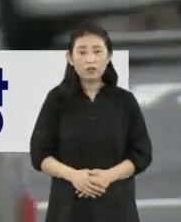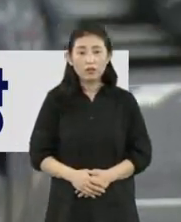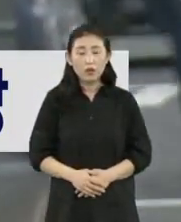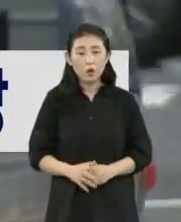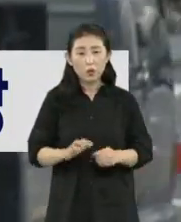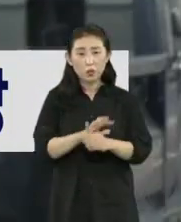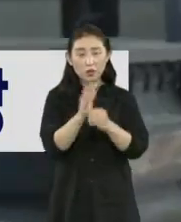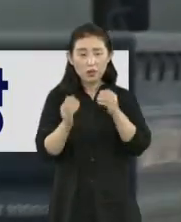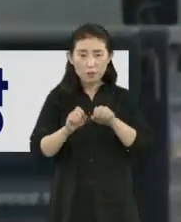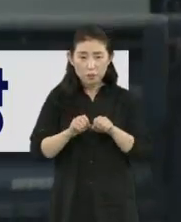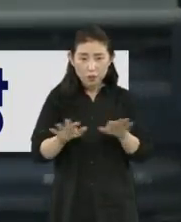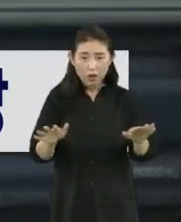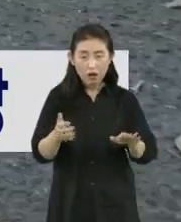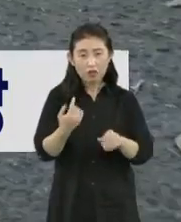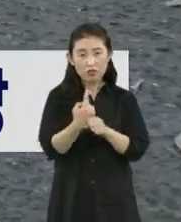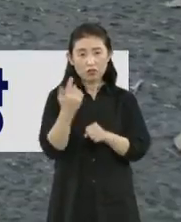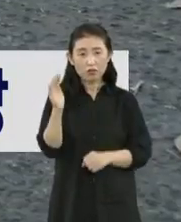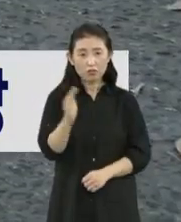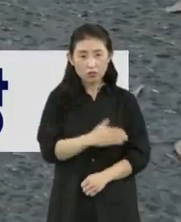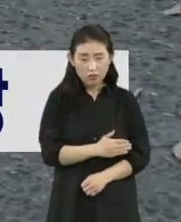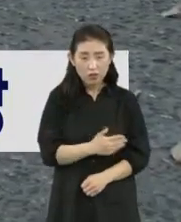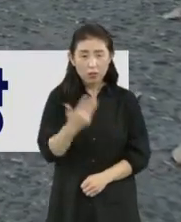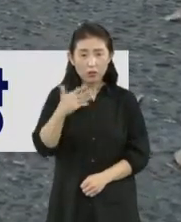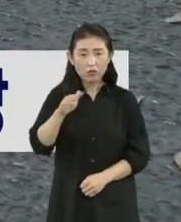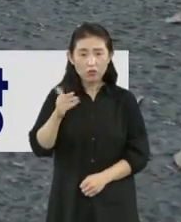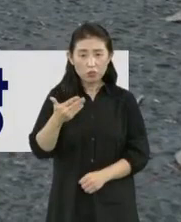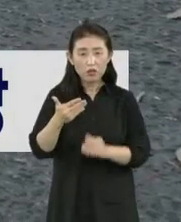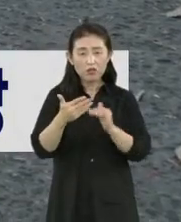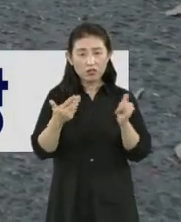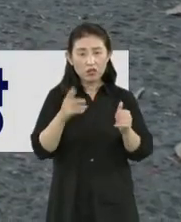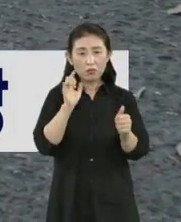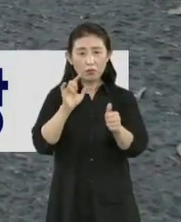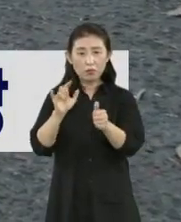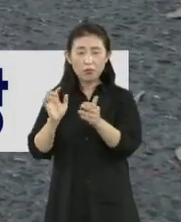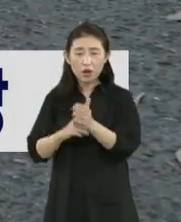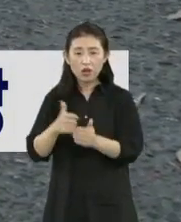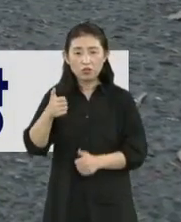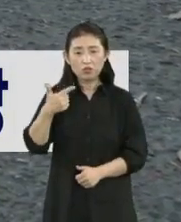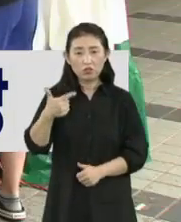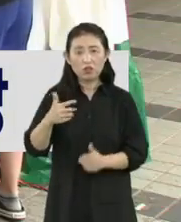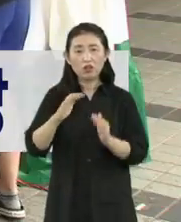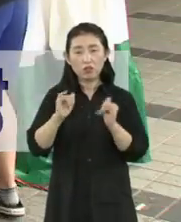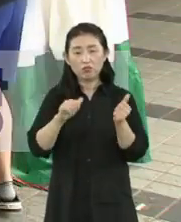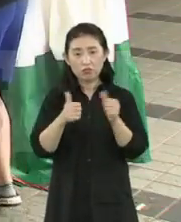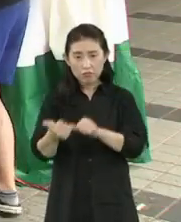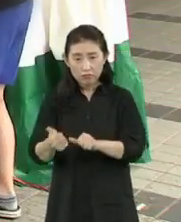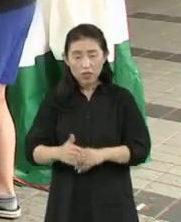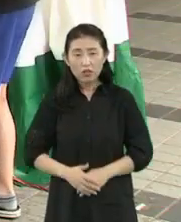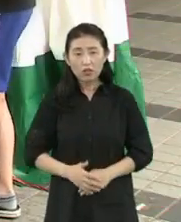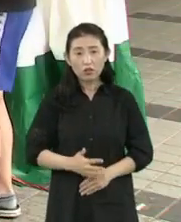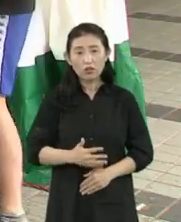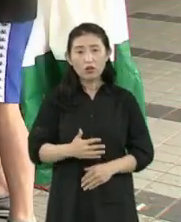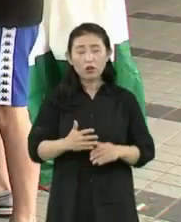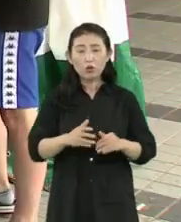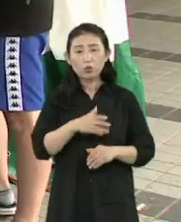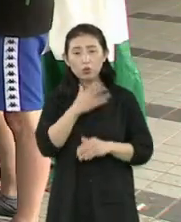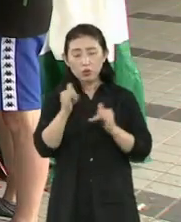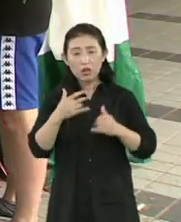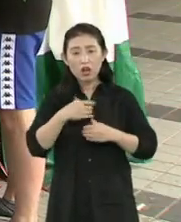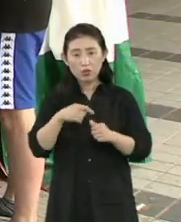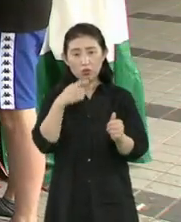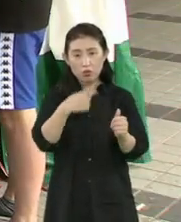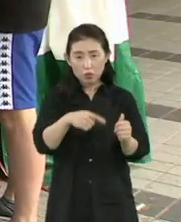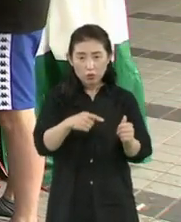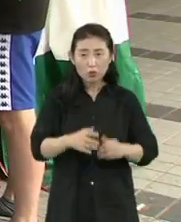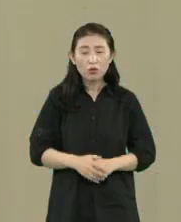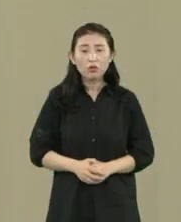특히 코로나19가 확산된 지난해부터 8,900여 명이 확진돼 56명이 숨졌으며 충남도는 고령자